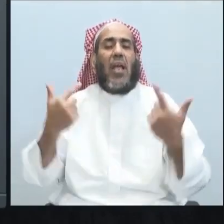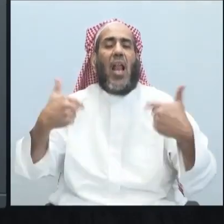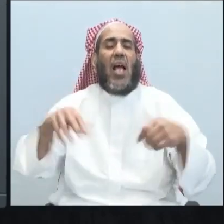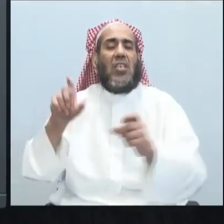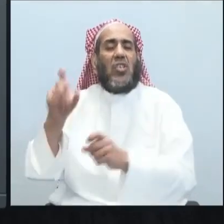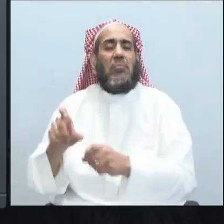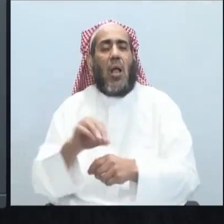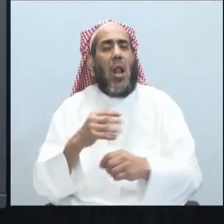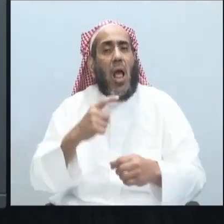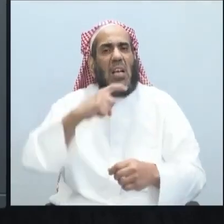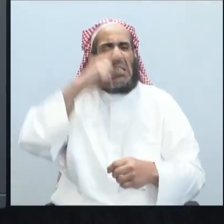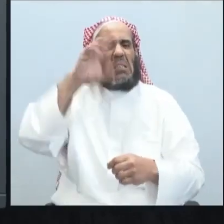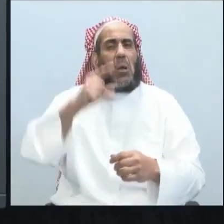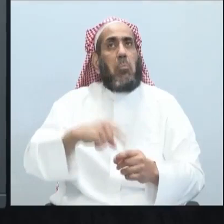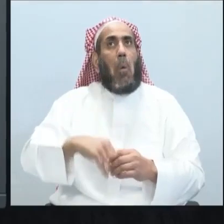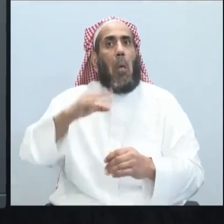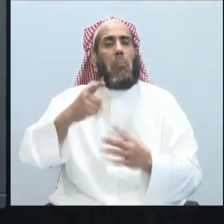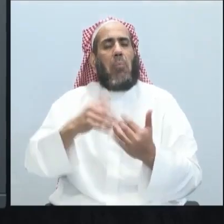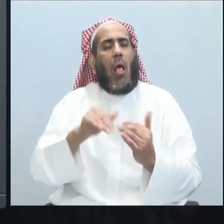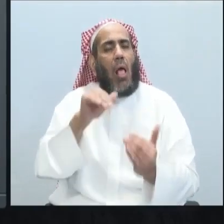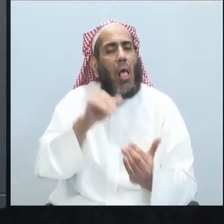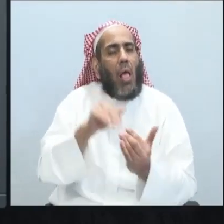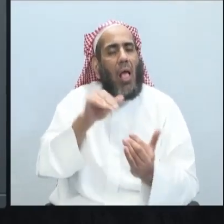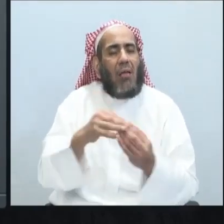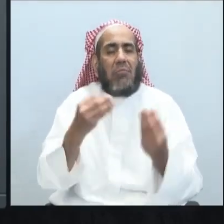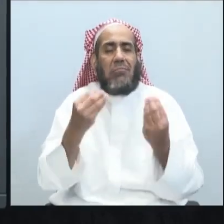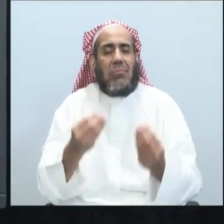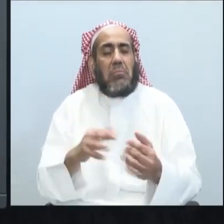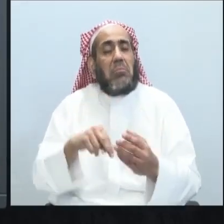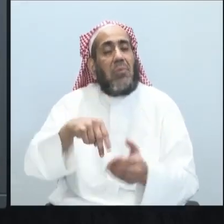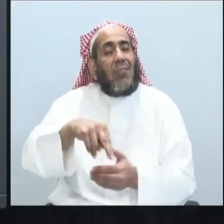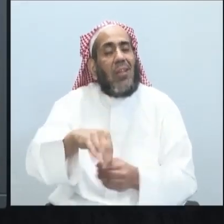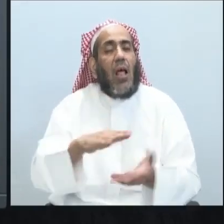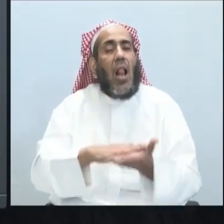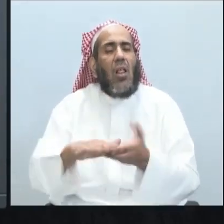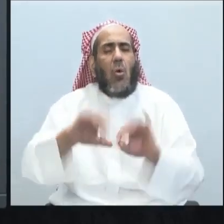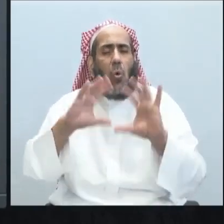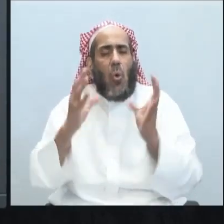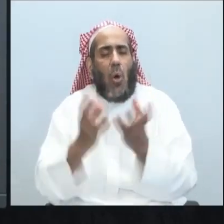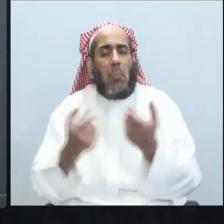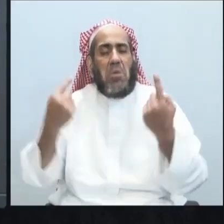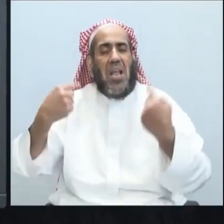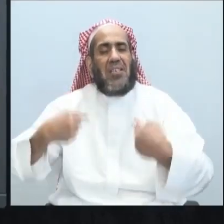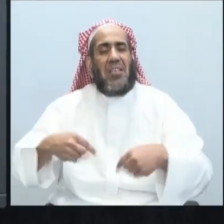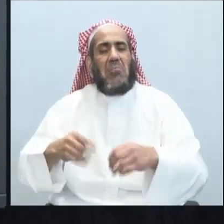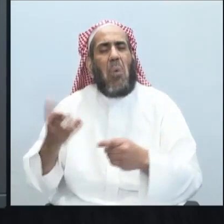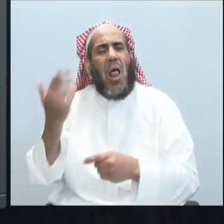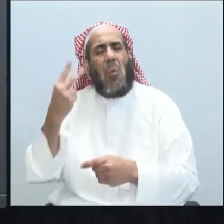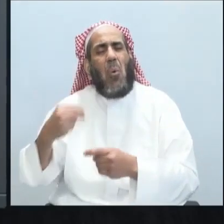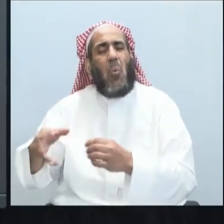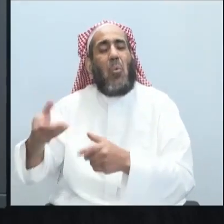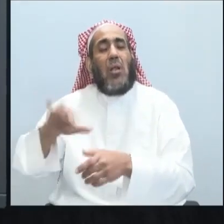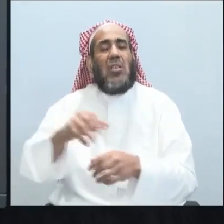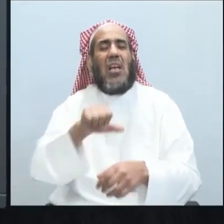يقول لا تتكبر وخفف الوط السير لانك ستعرف ان هذه الارض كلها من من اجساد من من سبقك من